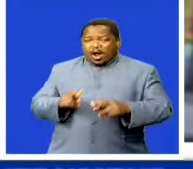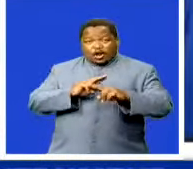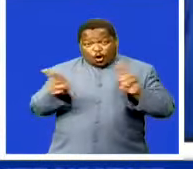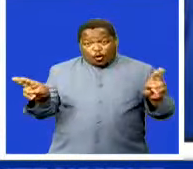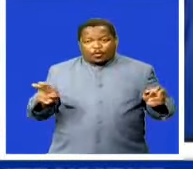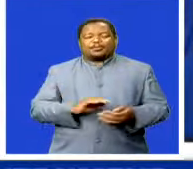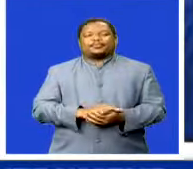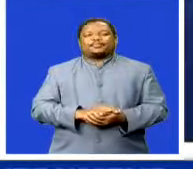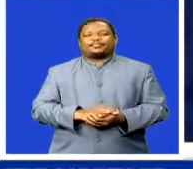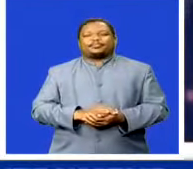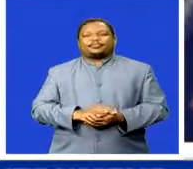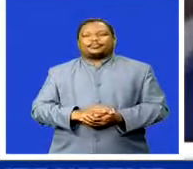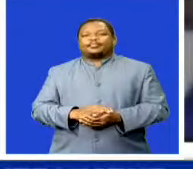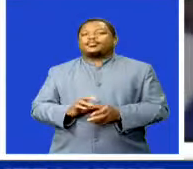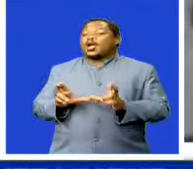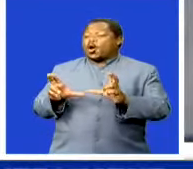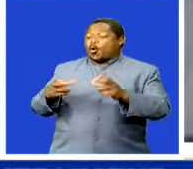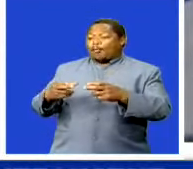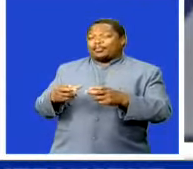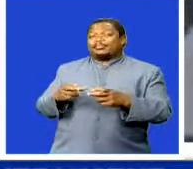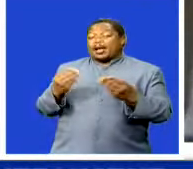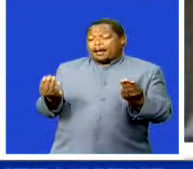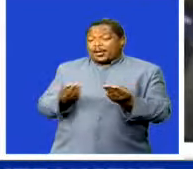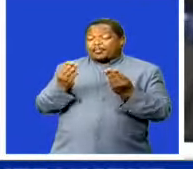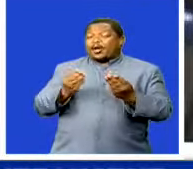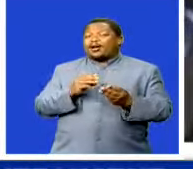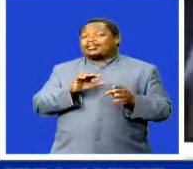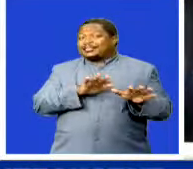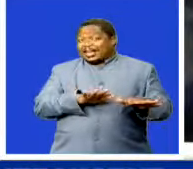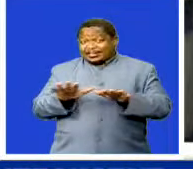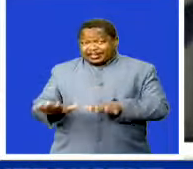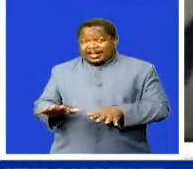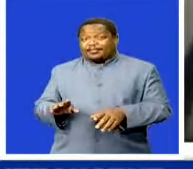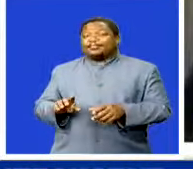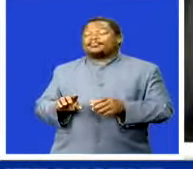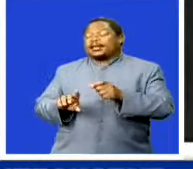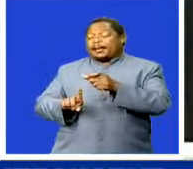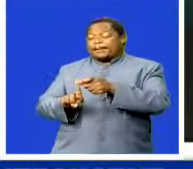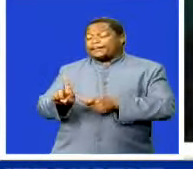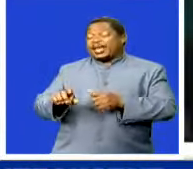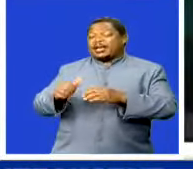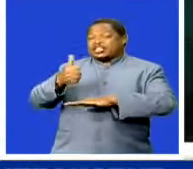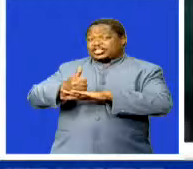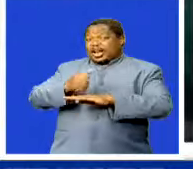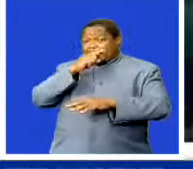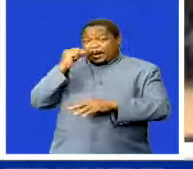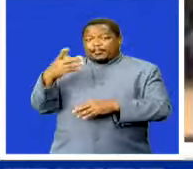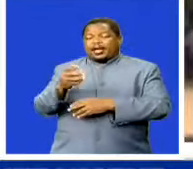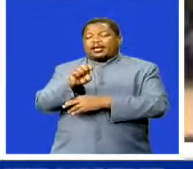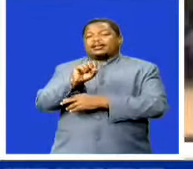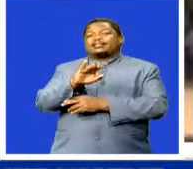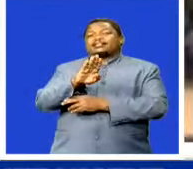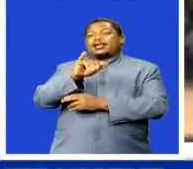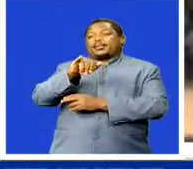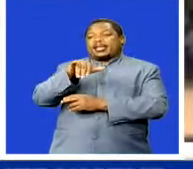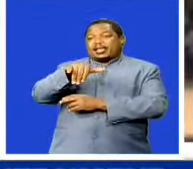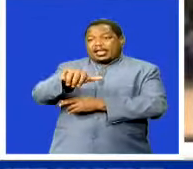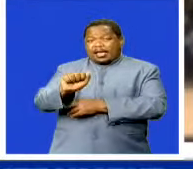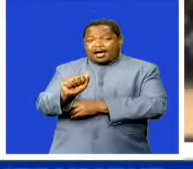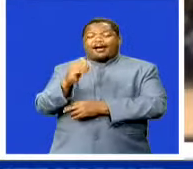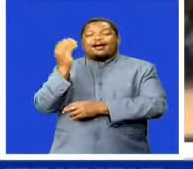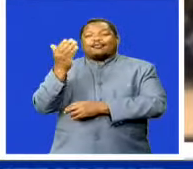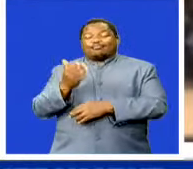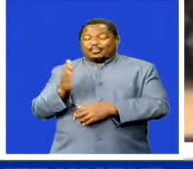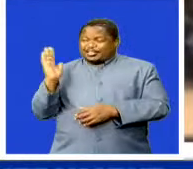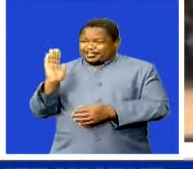Frank Sibiya uthi babonga kakhulu kuhulumende ngekuyinaka indzaba yabo khulu sisive